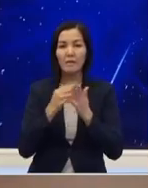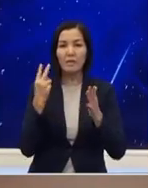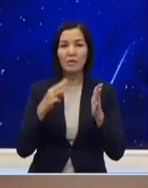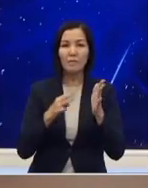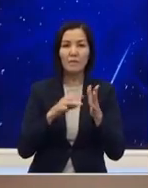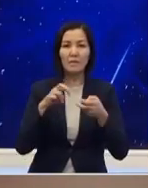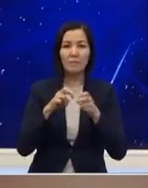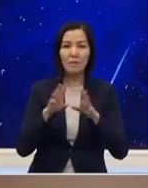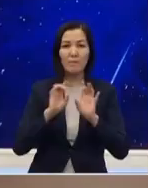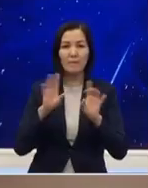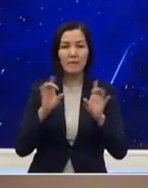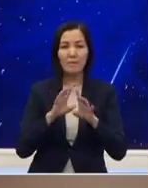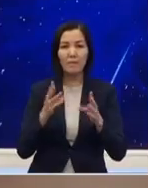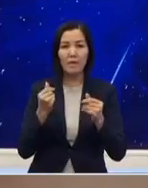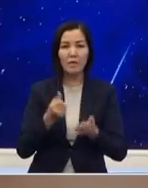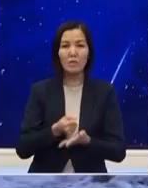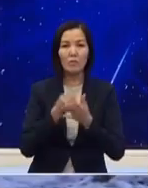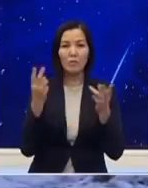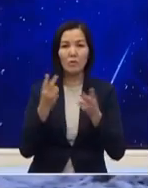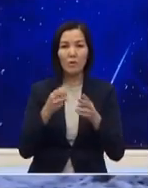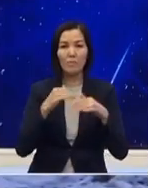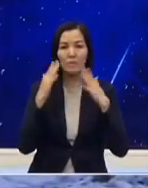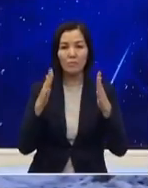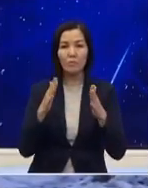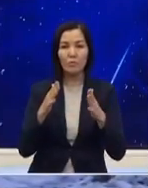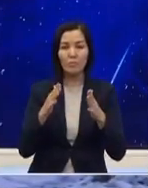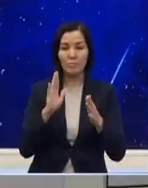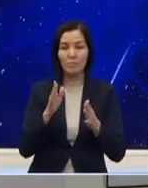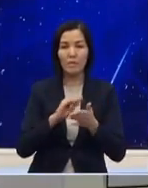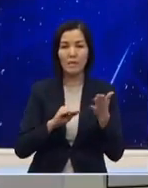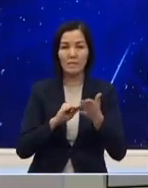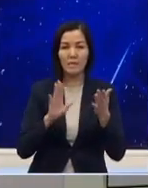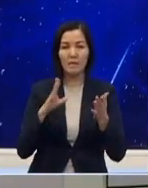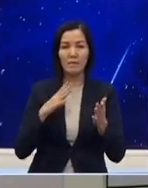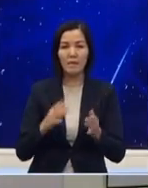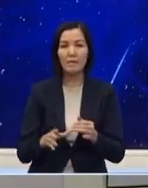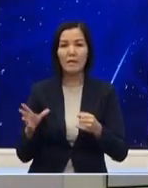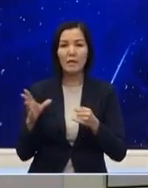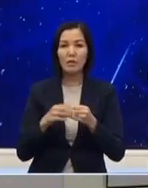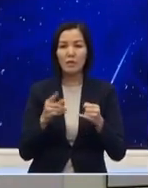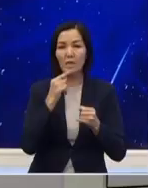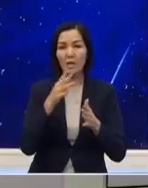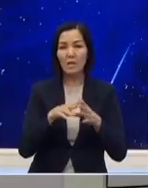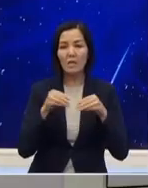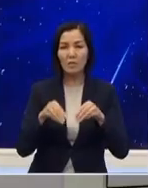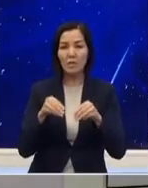проблемасын айтып берді. Қаржылай қолдау керек, басым бөлігі ескерілді. Егістік, қылша егеміз, күріш егеміз, сол үшін жаңағы